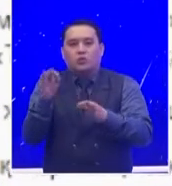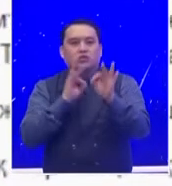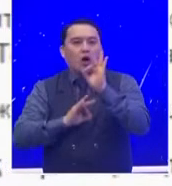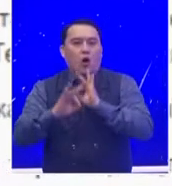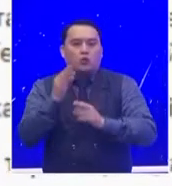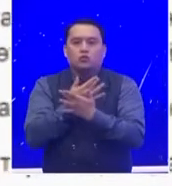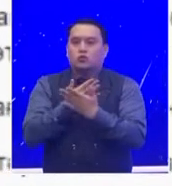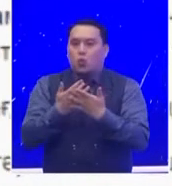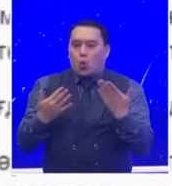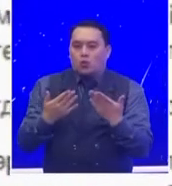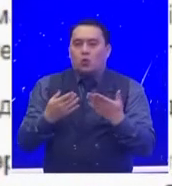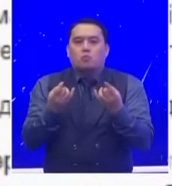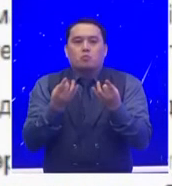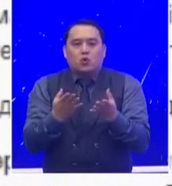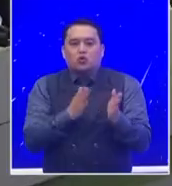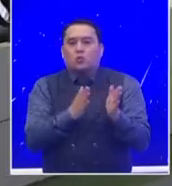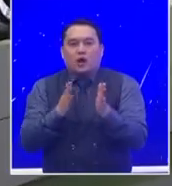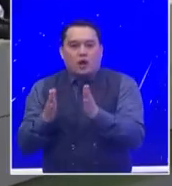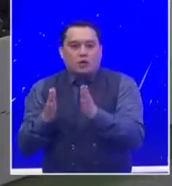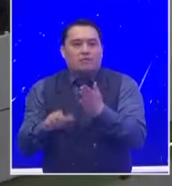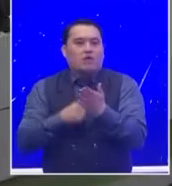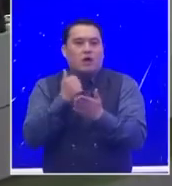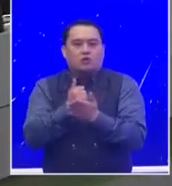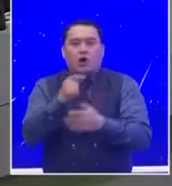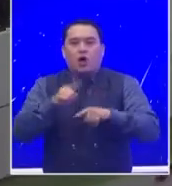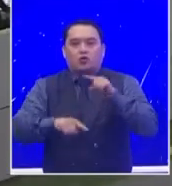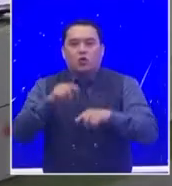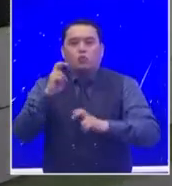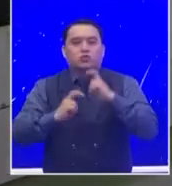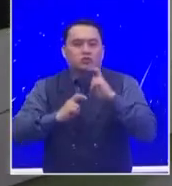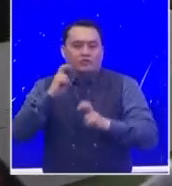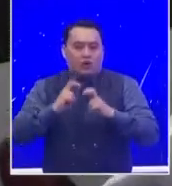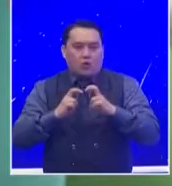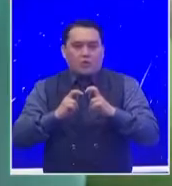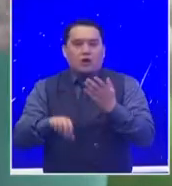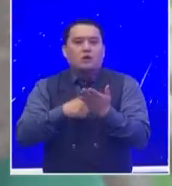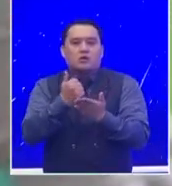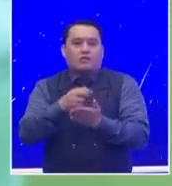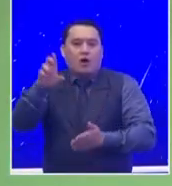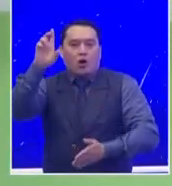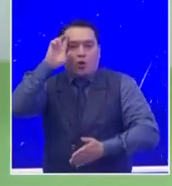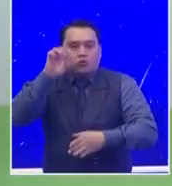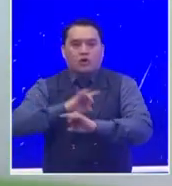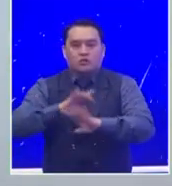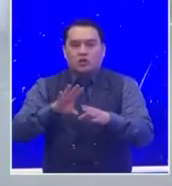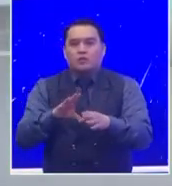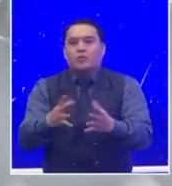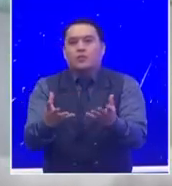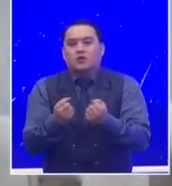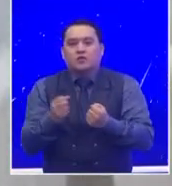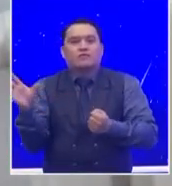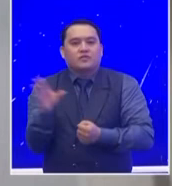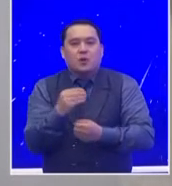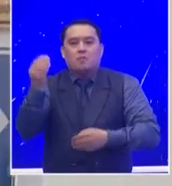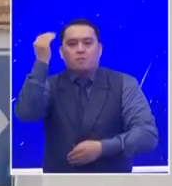и других средств в упрощенном порядке, в основном у отечественных производителей. Глава государства отметил, что в стране принимаются